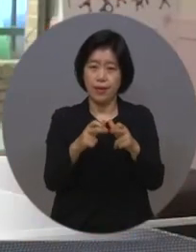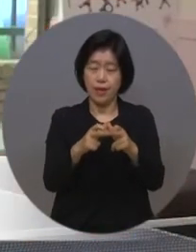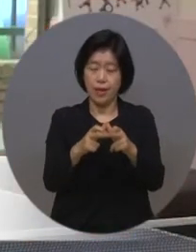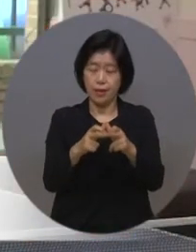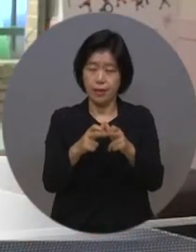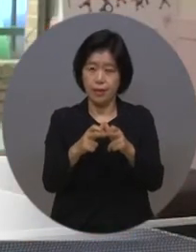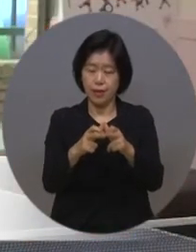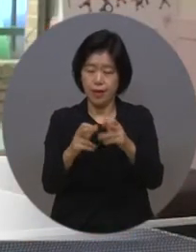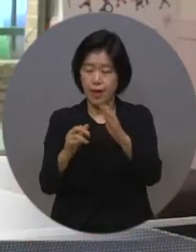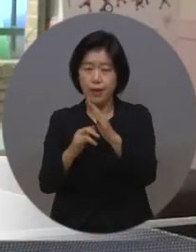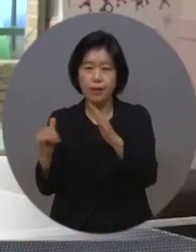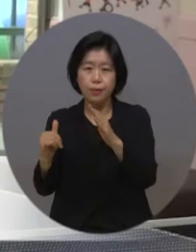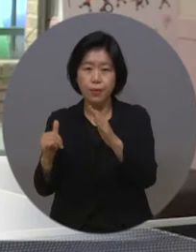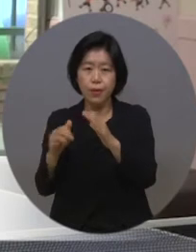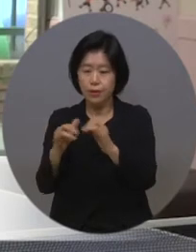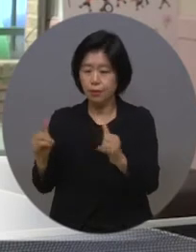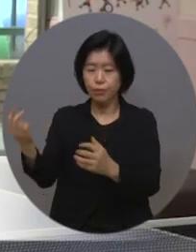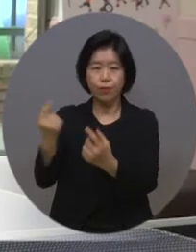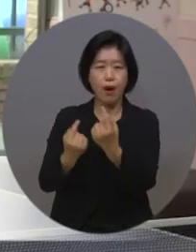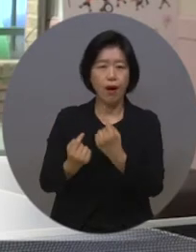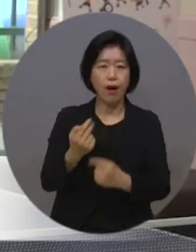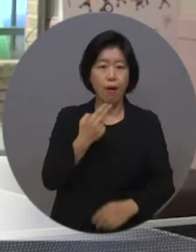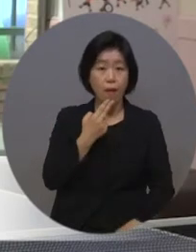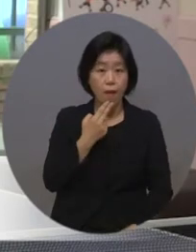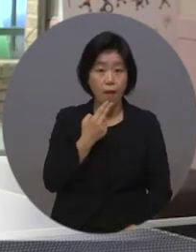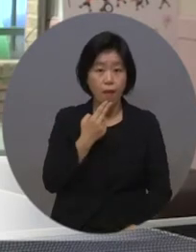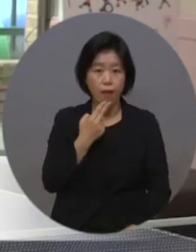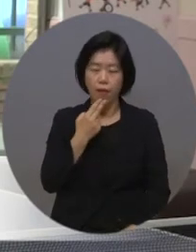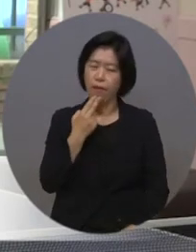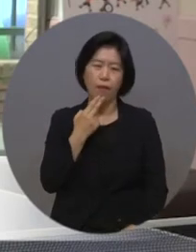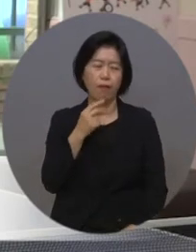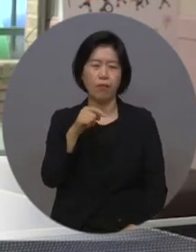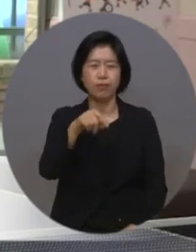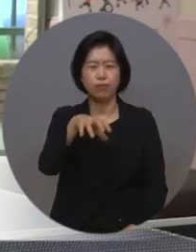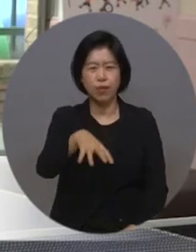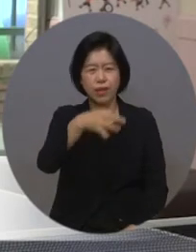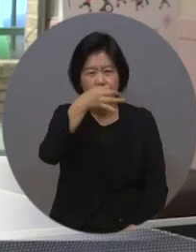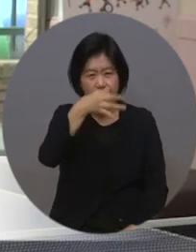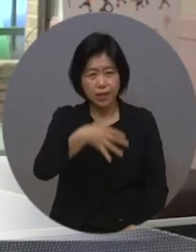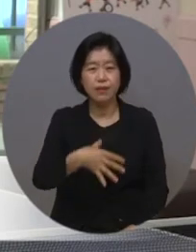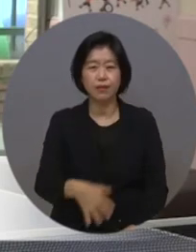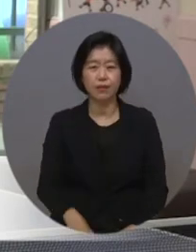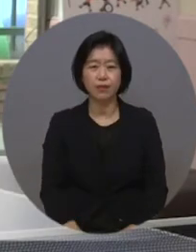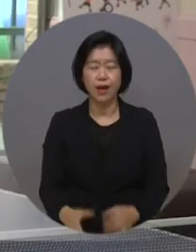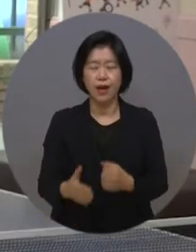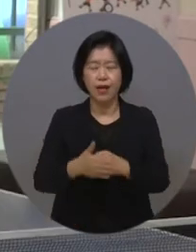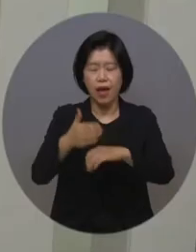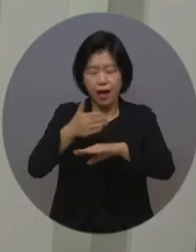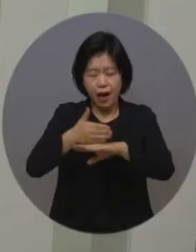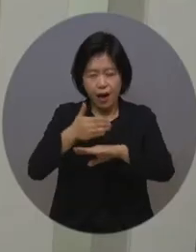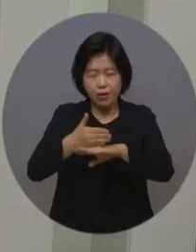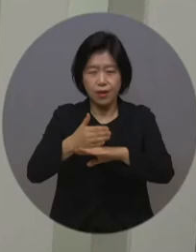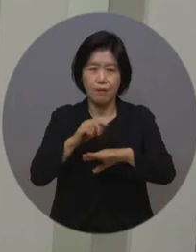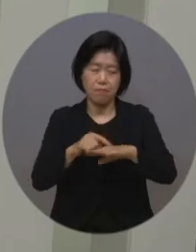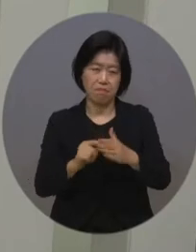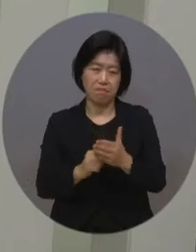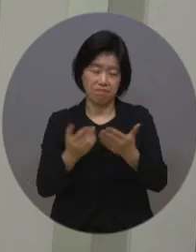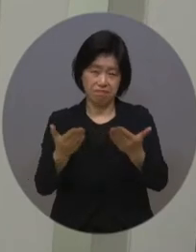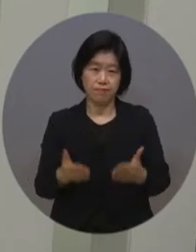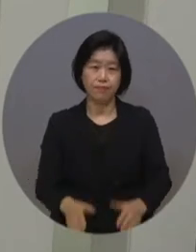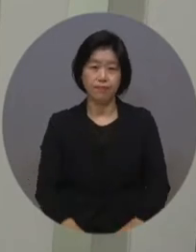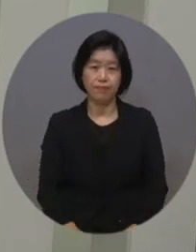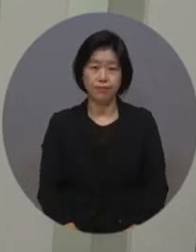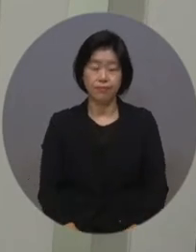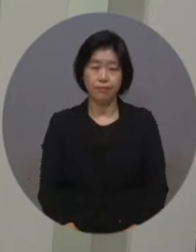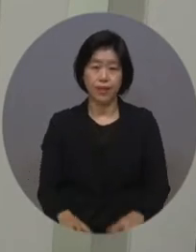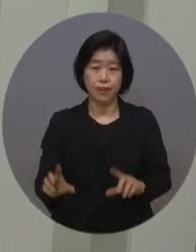이곳에 돌봄이 없었더라면 다 같이 힘들었을 거라며 감사한 마음을 표현합니다. 실생활에서